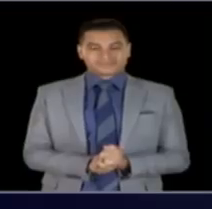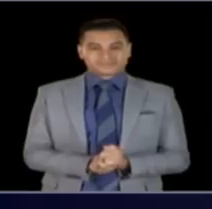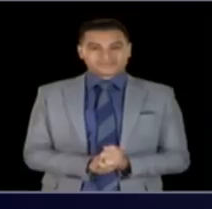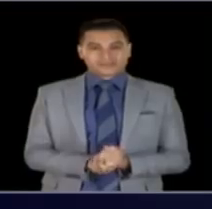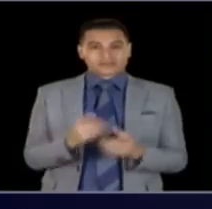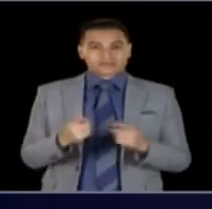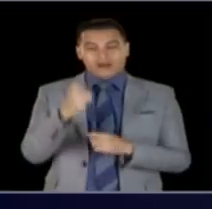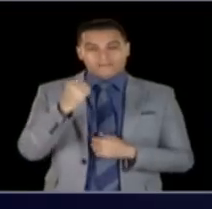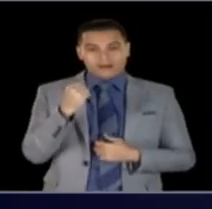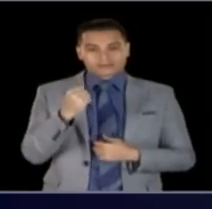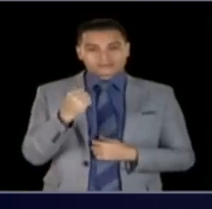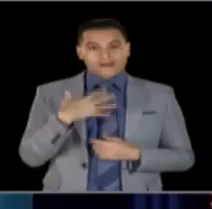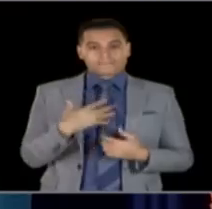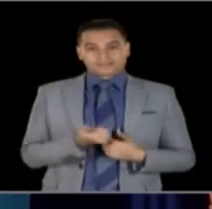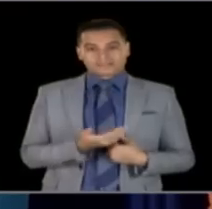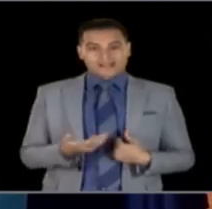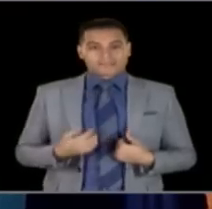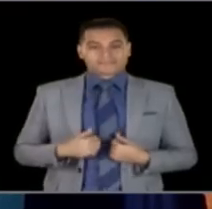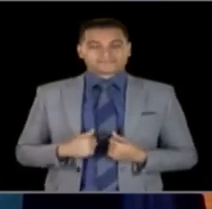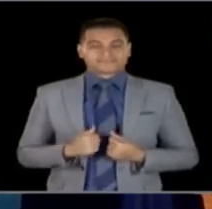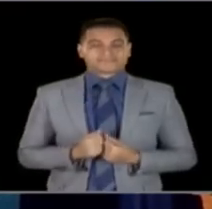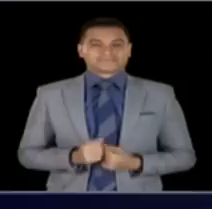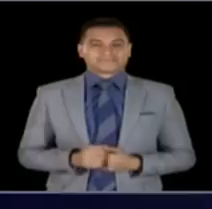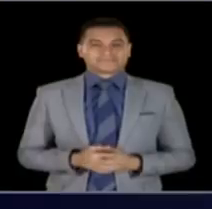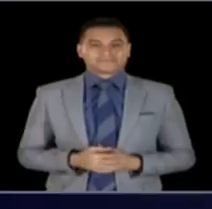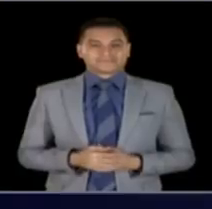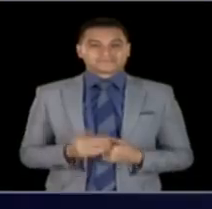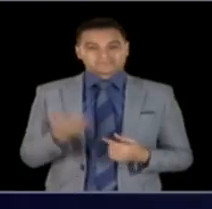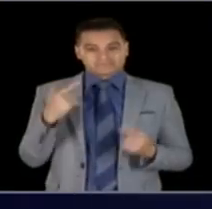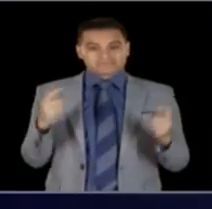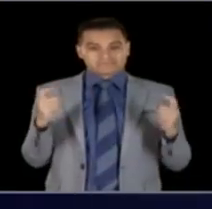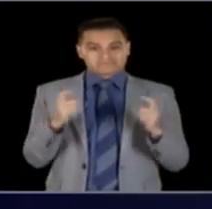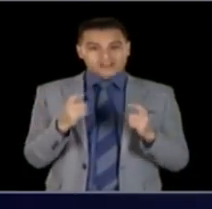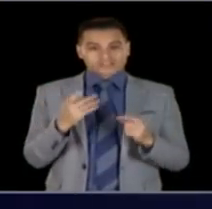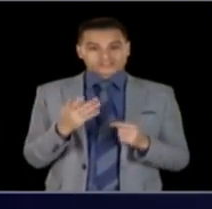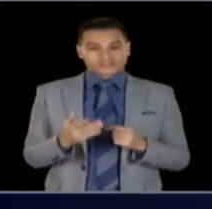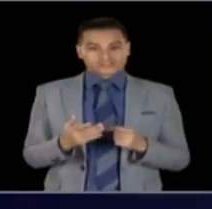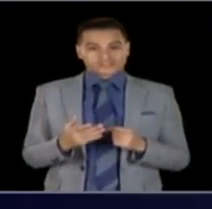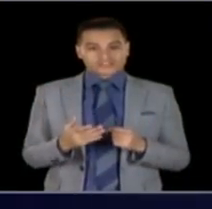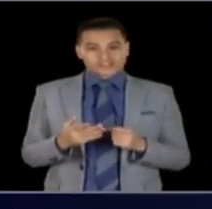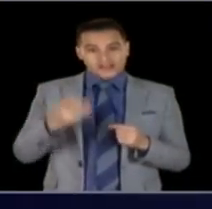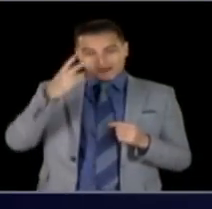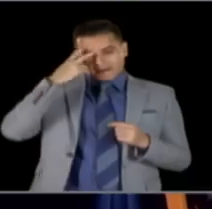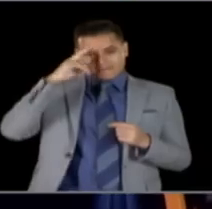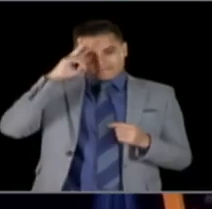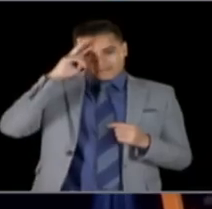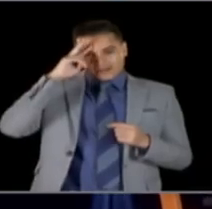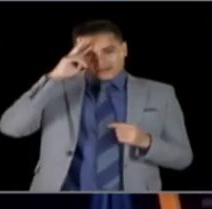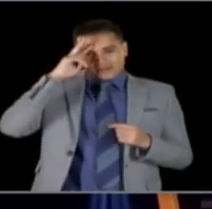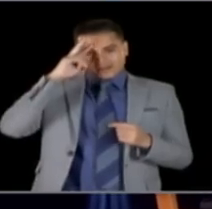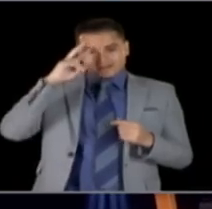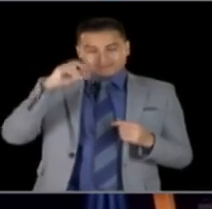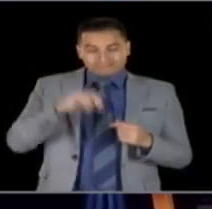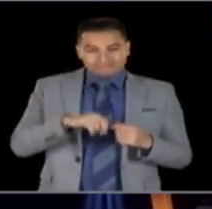الضربه القاضيه، الحمد لله على السلامه. الله يسلمك. الماتش اللي فات مين اللي خد الضربه القاضيه؟ احنا.